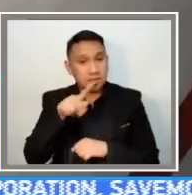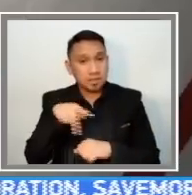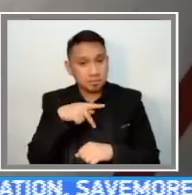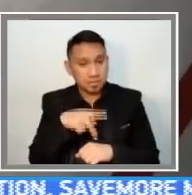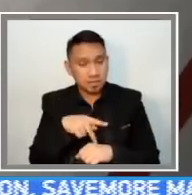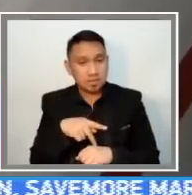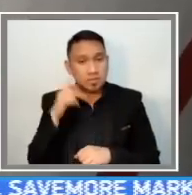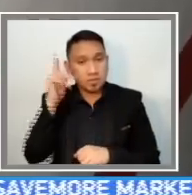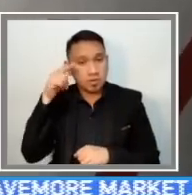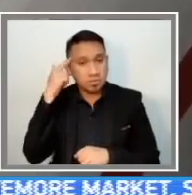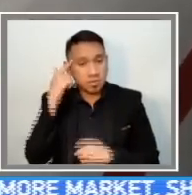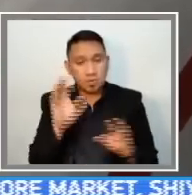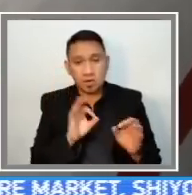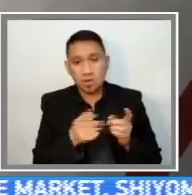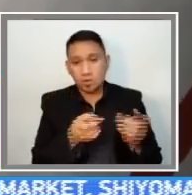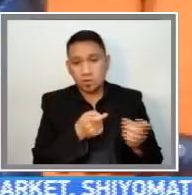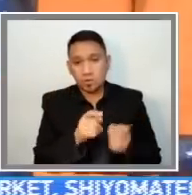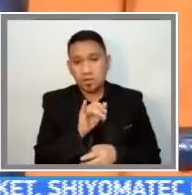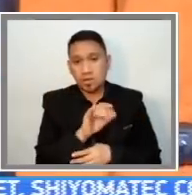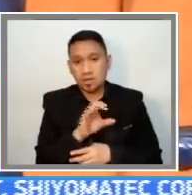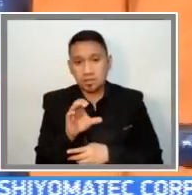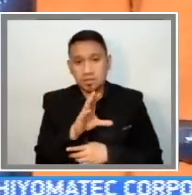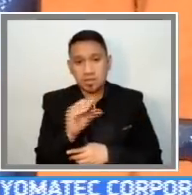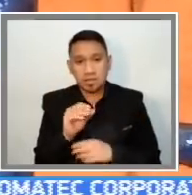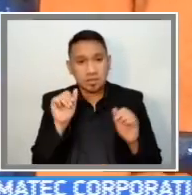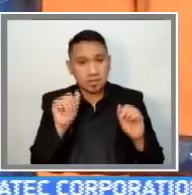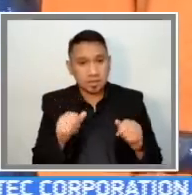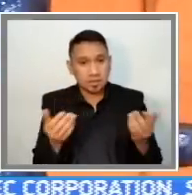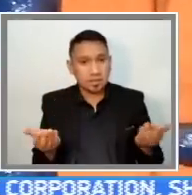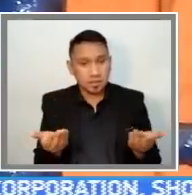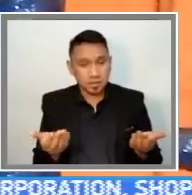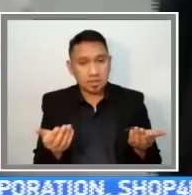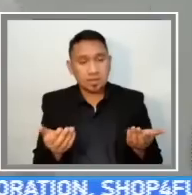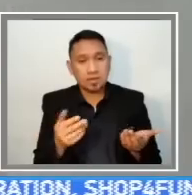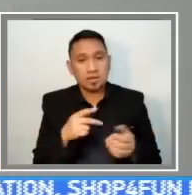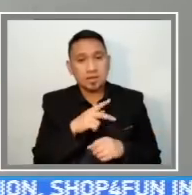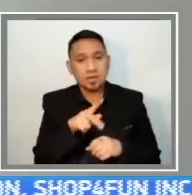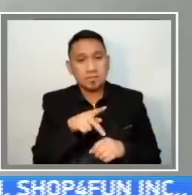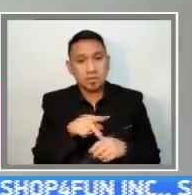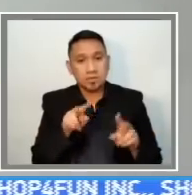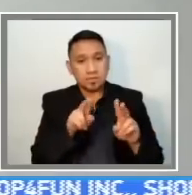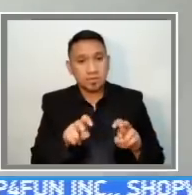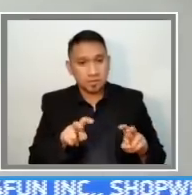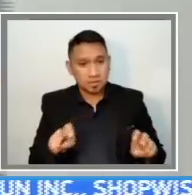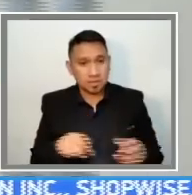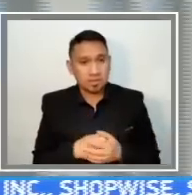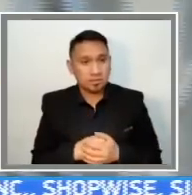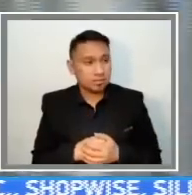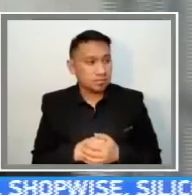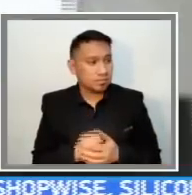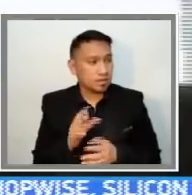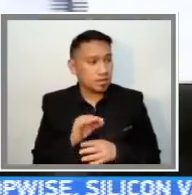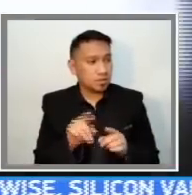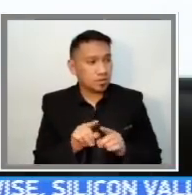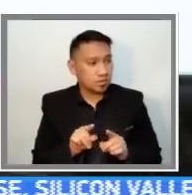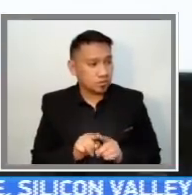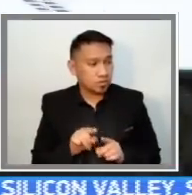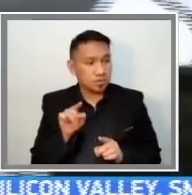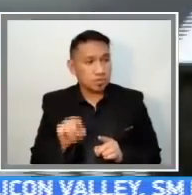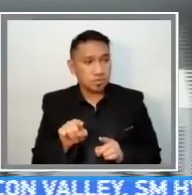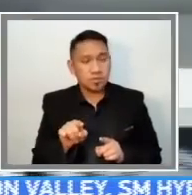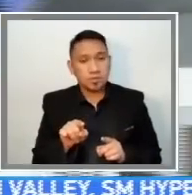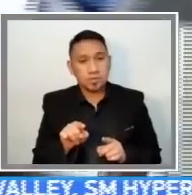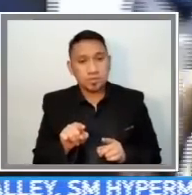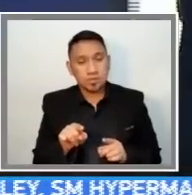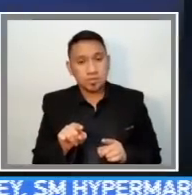ng ICC sa bansa at may kakayanan ang bansa na mag-imbestiga sa mga krimen. Gumagana rin daw ang criminal justice system ng